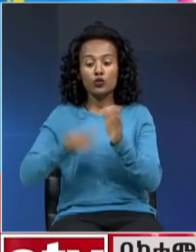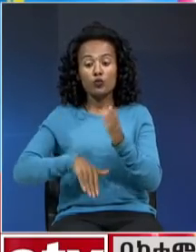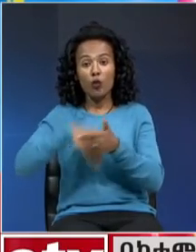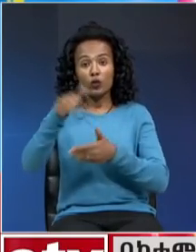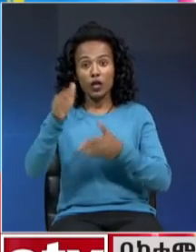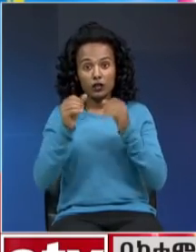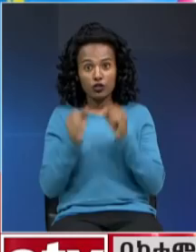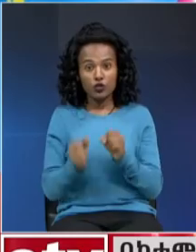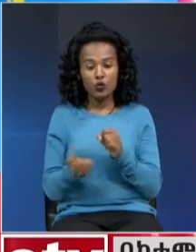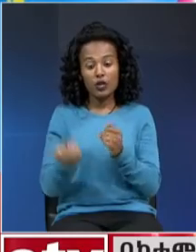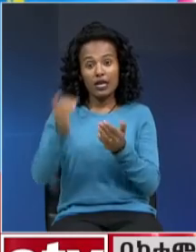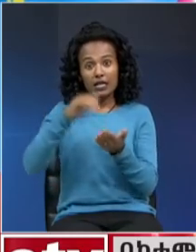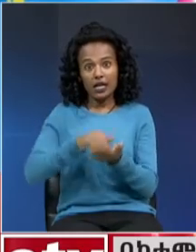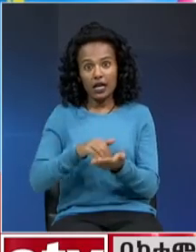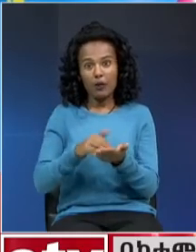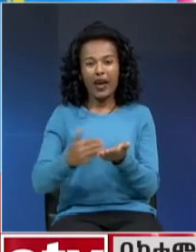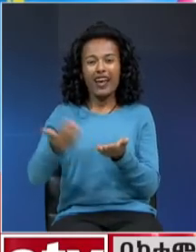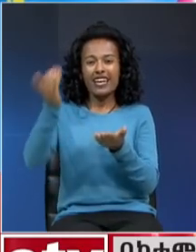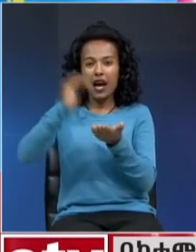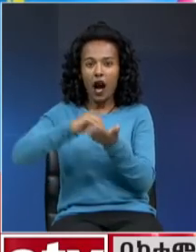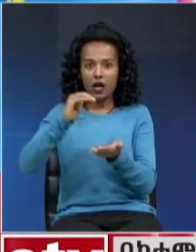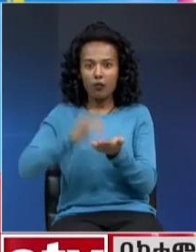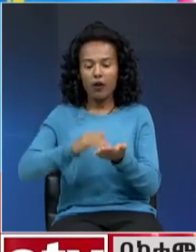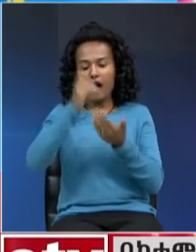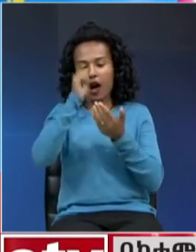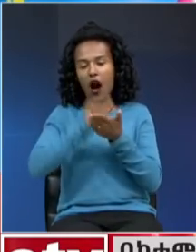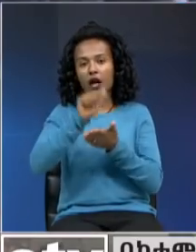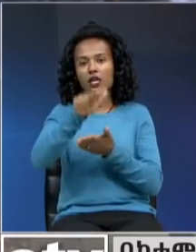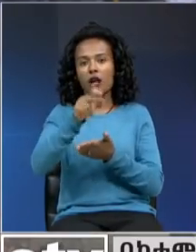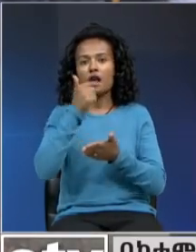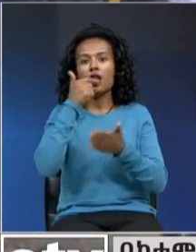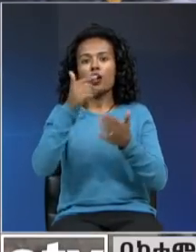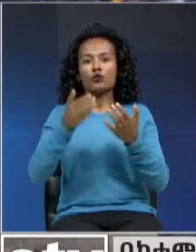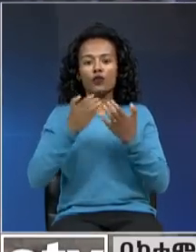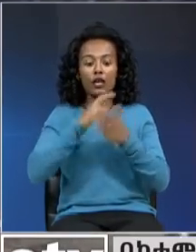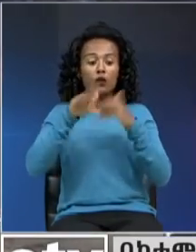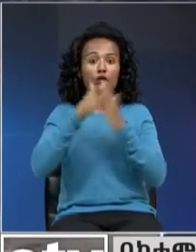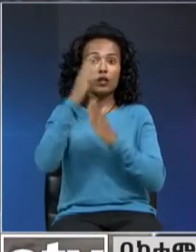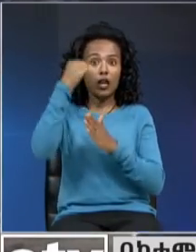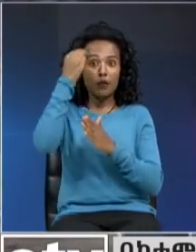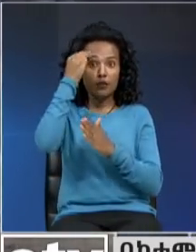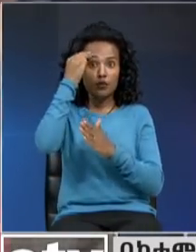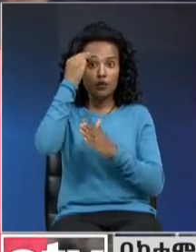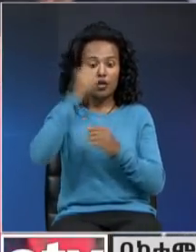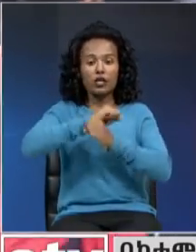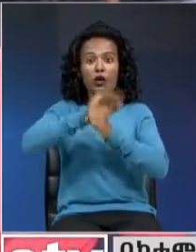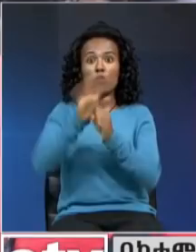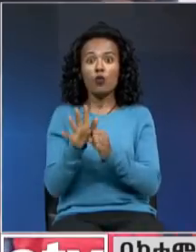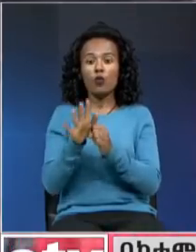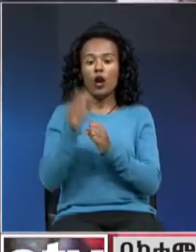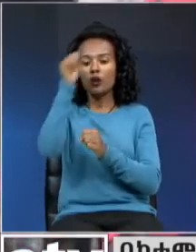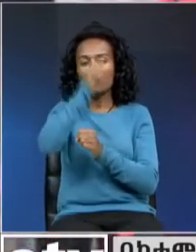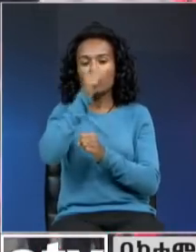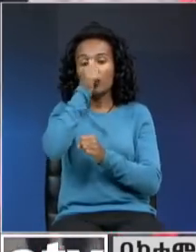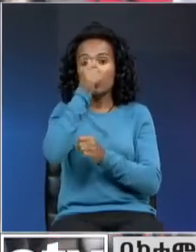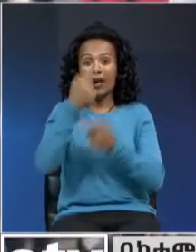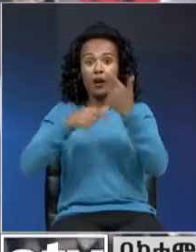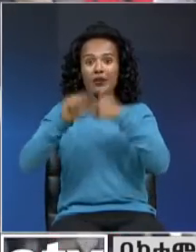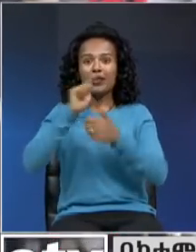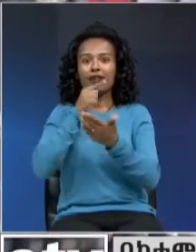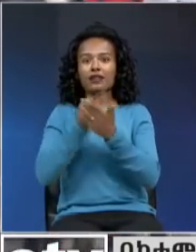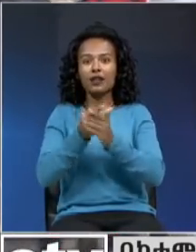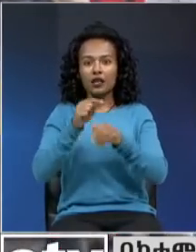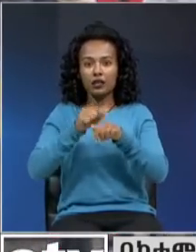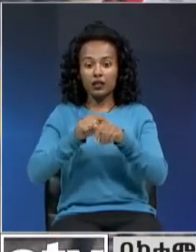እንድትችሉ ደጋግሜ አደራ ልላችሁ ፈልጋለሁ። ጠቅላይ ሚኒስትሩ የኮሮና ወረርሽኝ ወደ ኢትዮጵያ መግባቱ ከተረጋገጠ